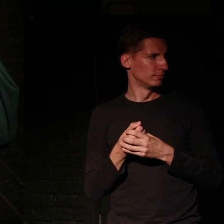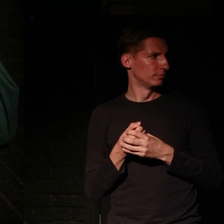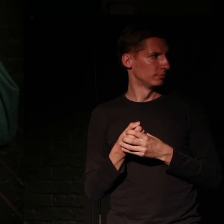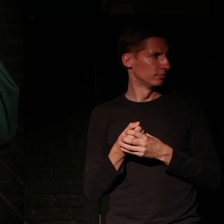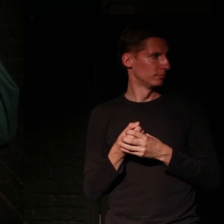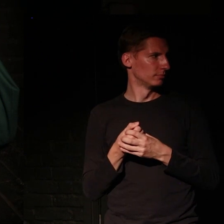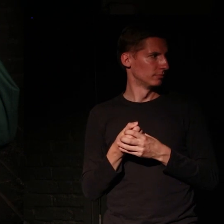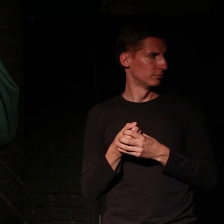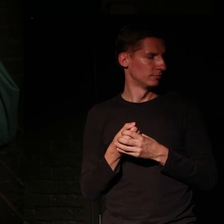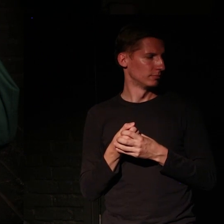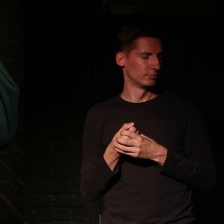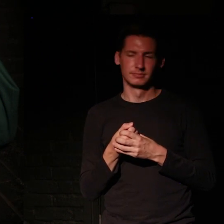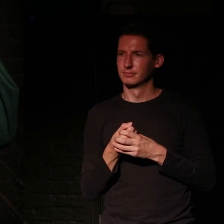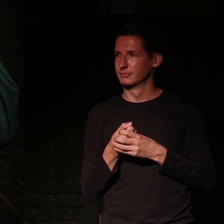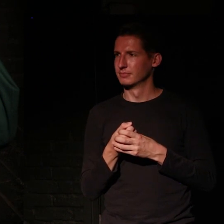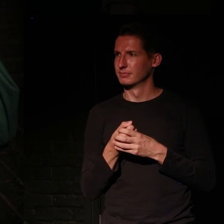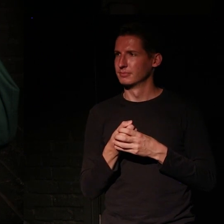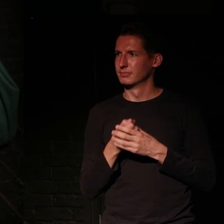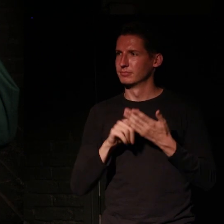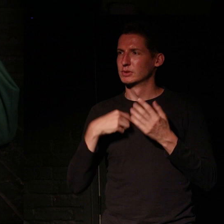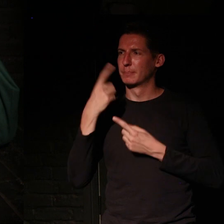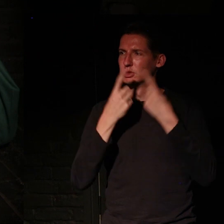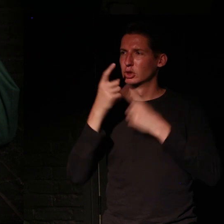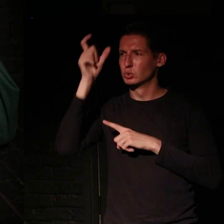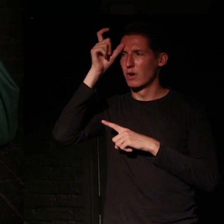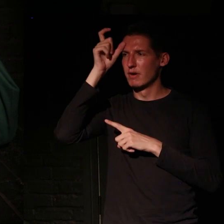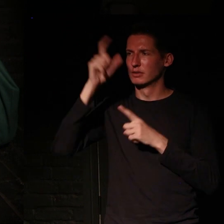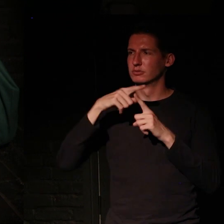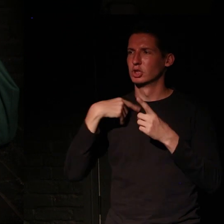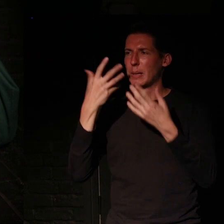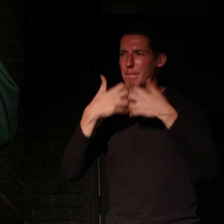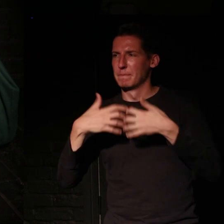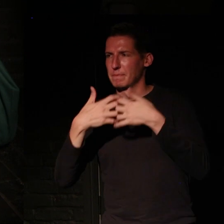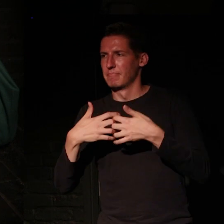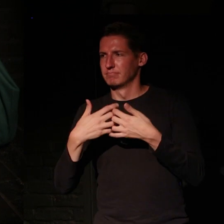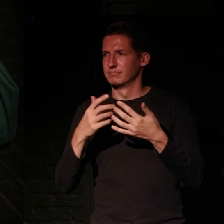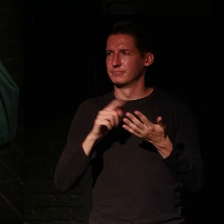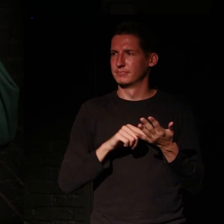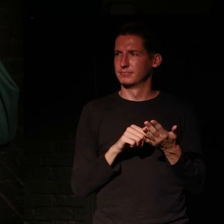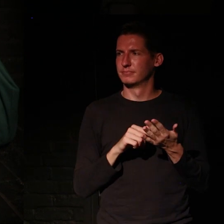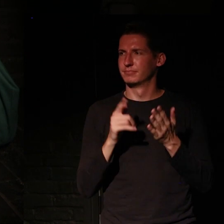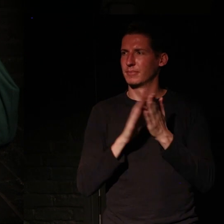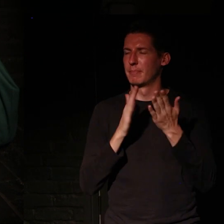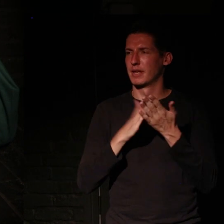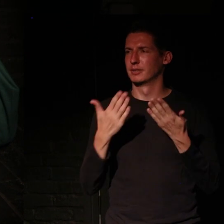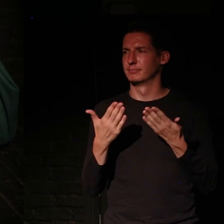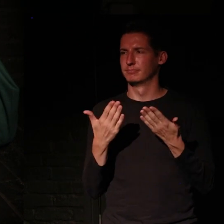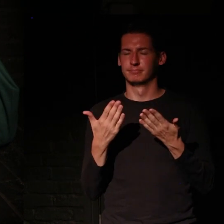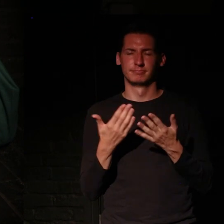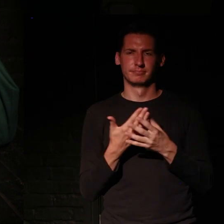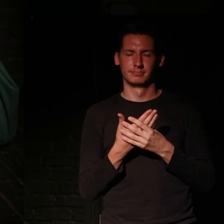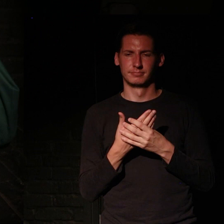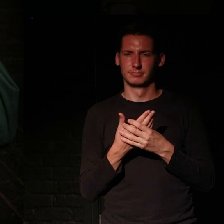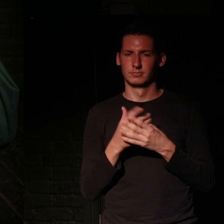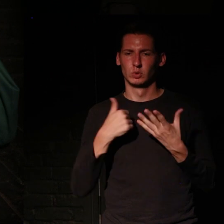refleksji człowieka, który zmaga się ze sobą. To widać bardzo wyraźnie w psalmach, to widać jeszcze może